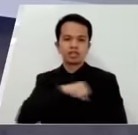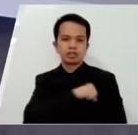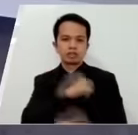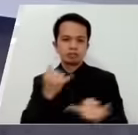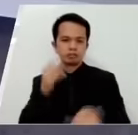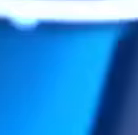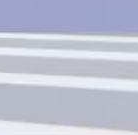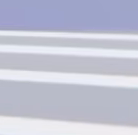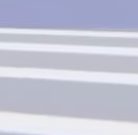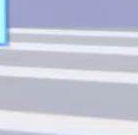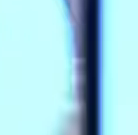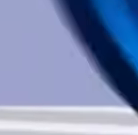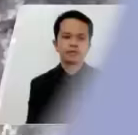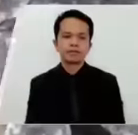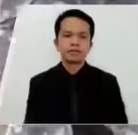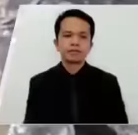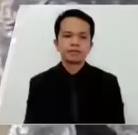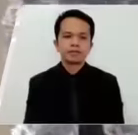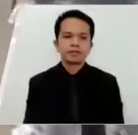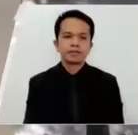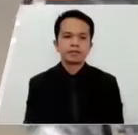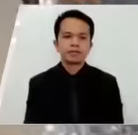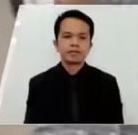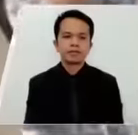Oscar Oida.